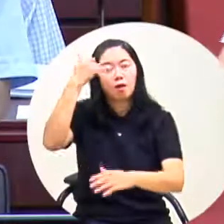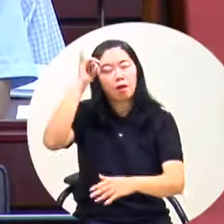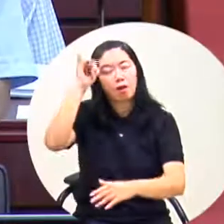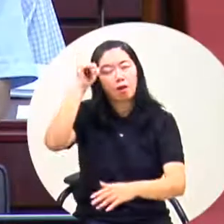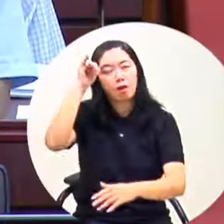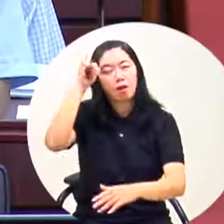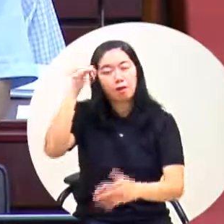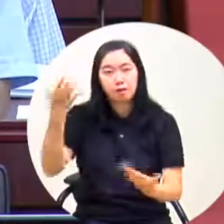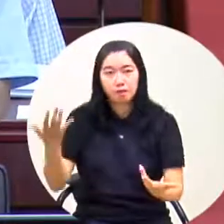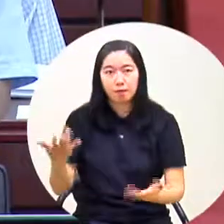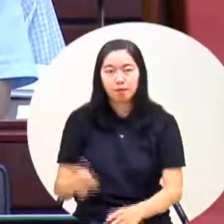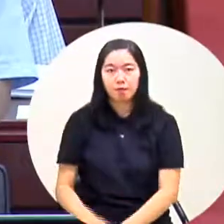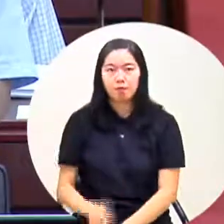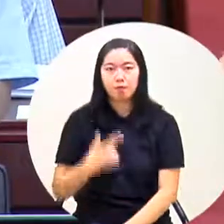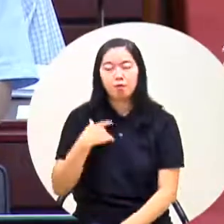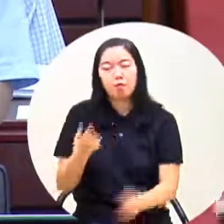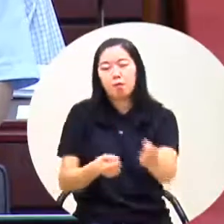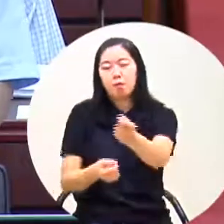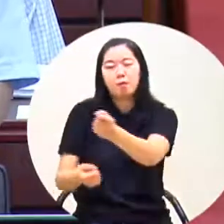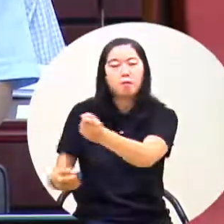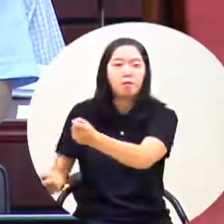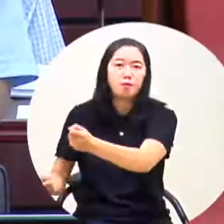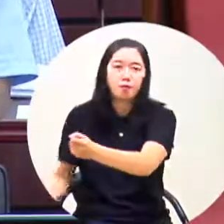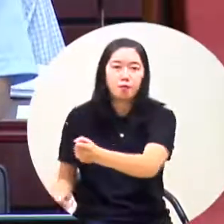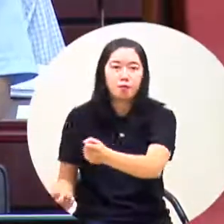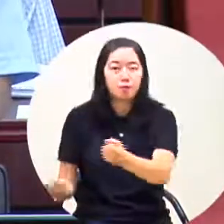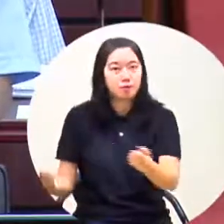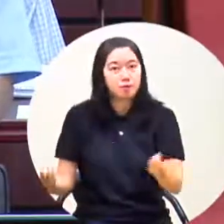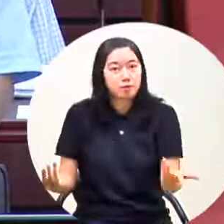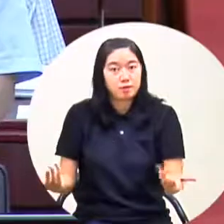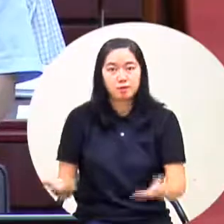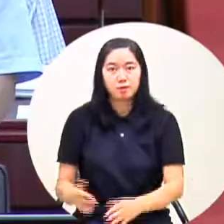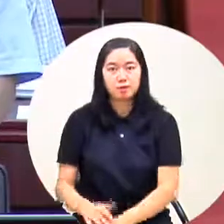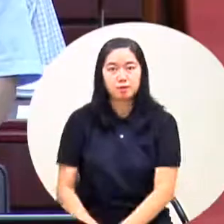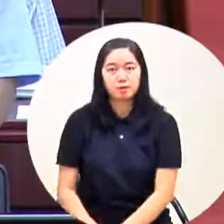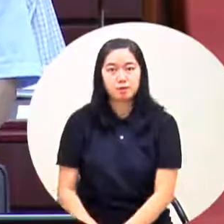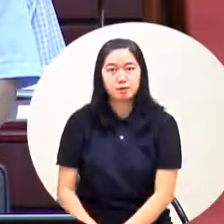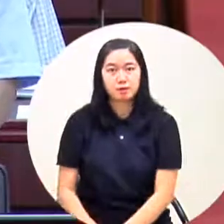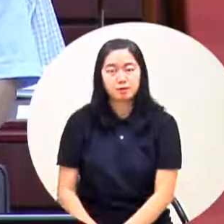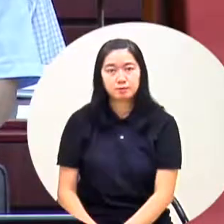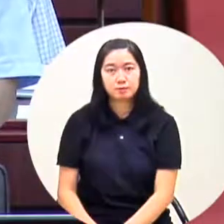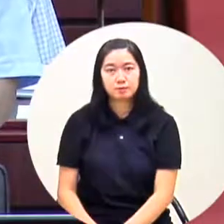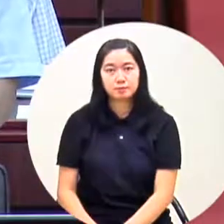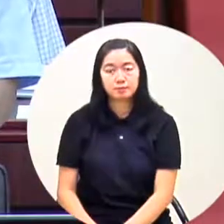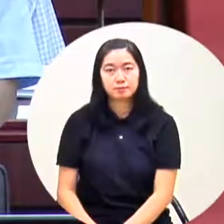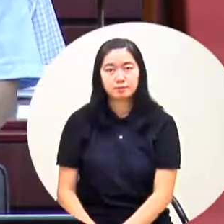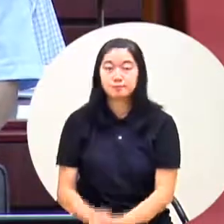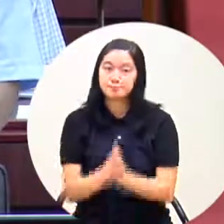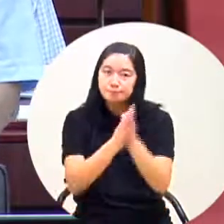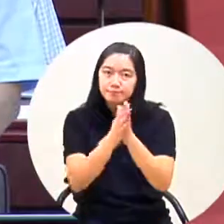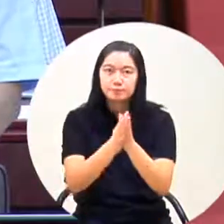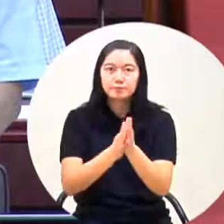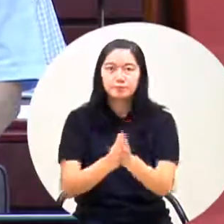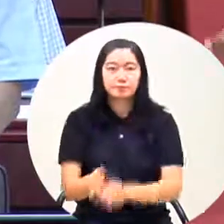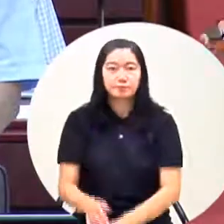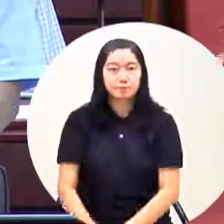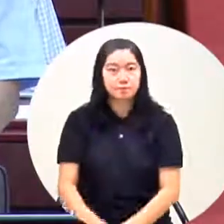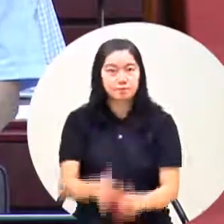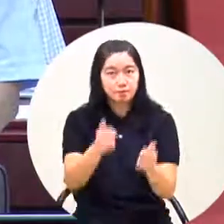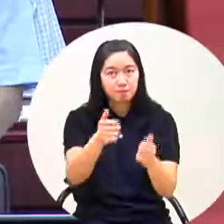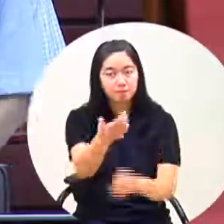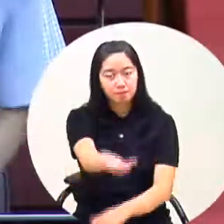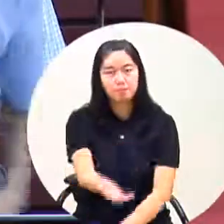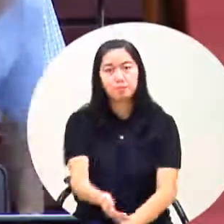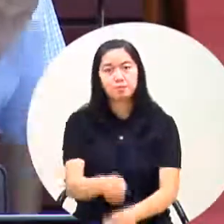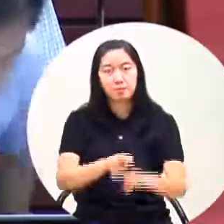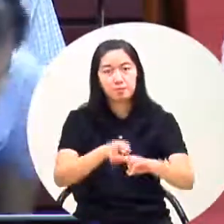结果我们喊的最大声，敲锣打鼓的最大声，对对啊。啊，拜托这一点，拜托局长哈，啊，局长请